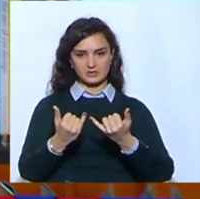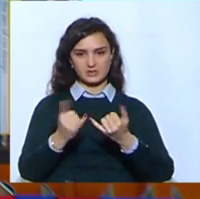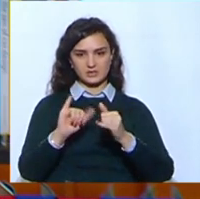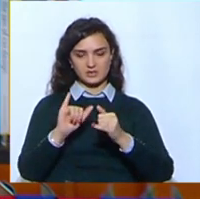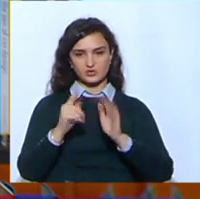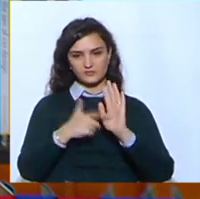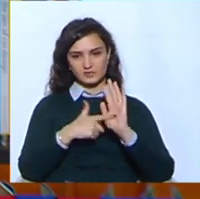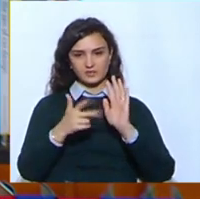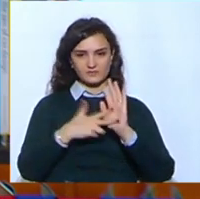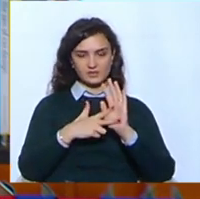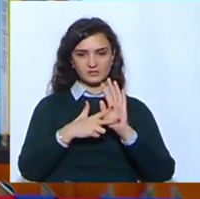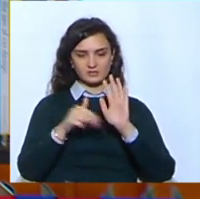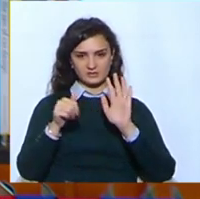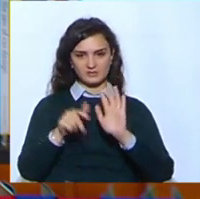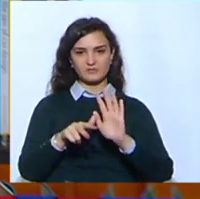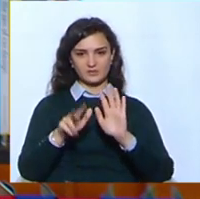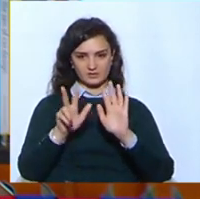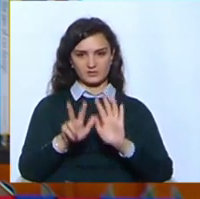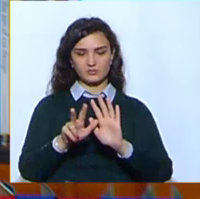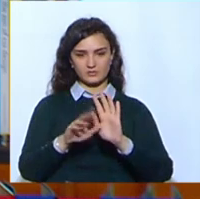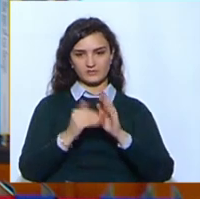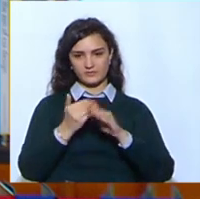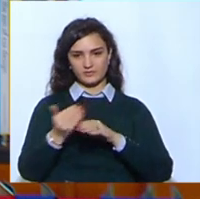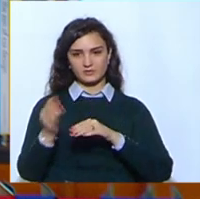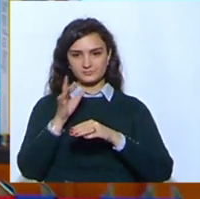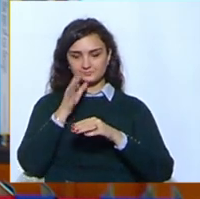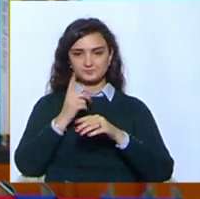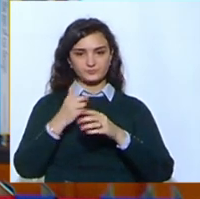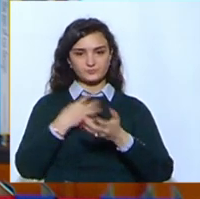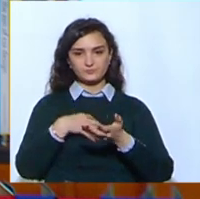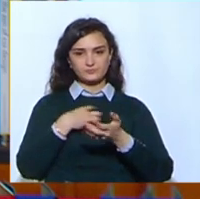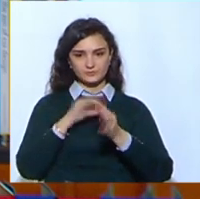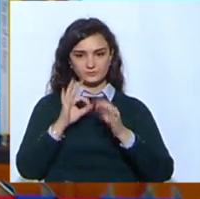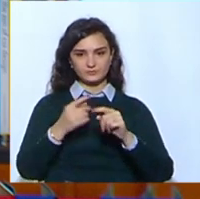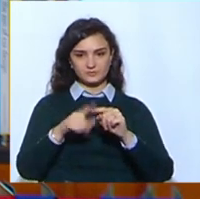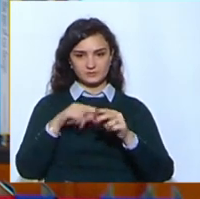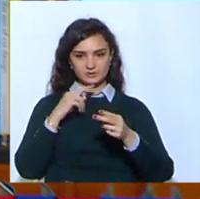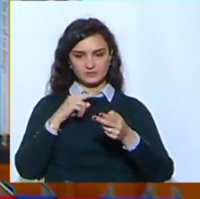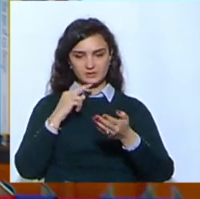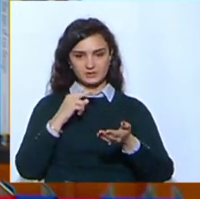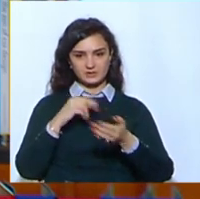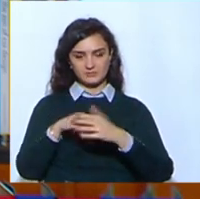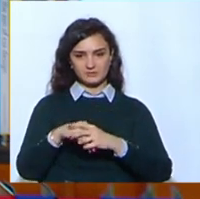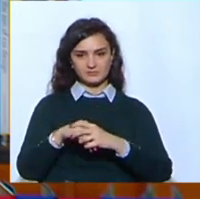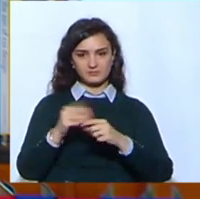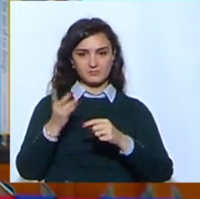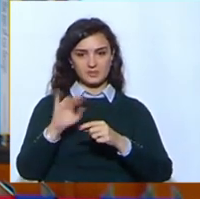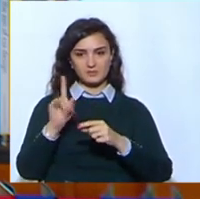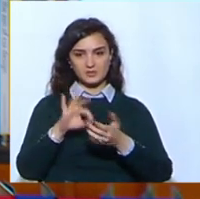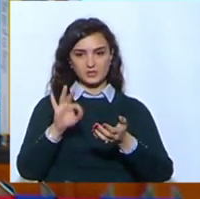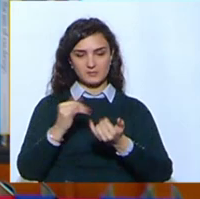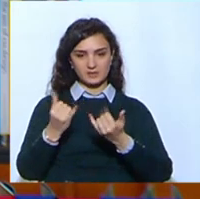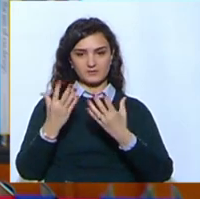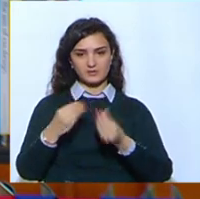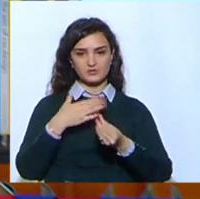სადღაც 7-8 თვიდან და უფრო გვიან ასაკში, რატომ არის მნიშვნელოვანი სწორედ ამის გათვალისწინება. მაგრამ რაც შეეხება